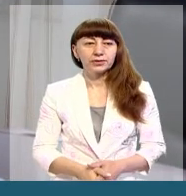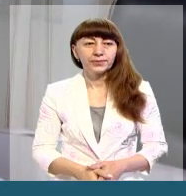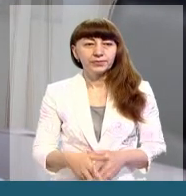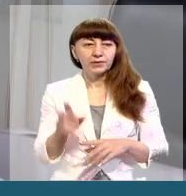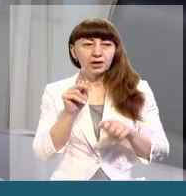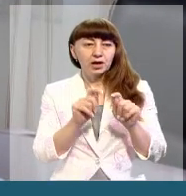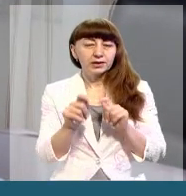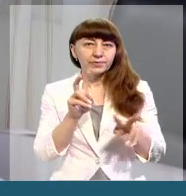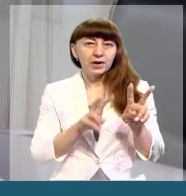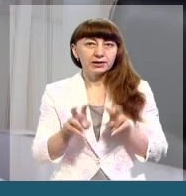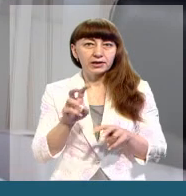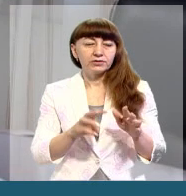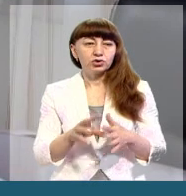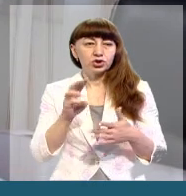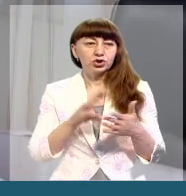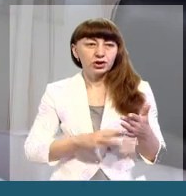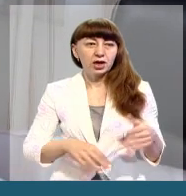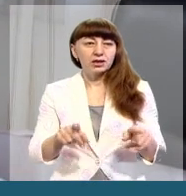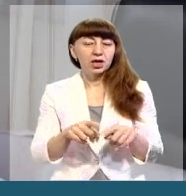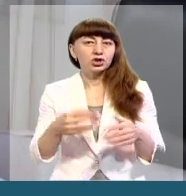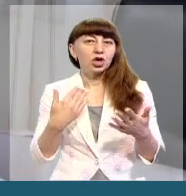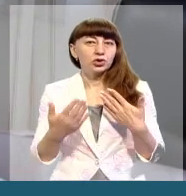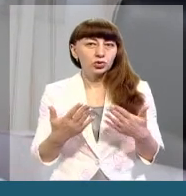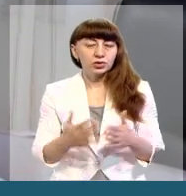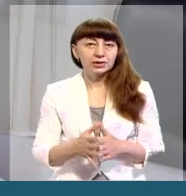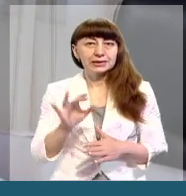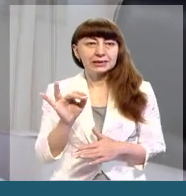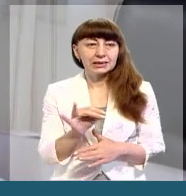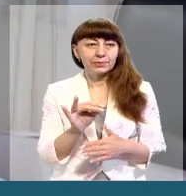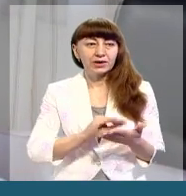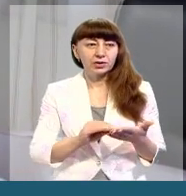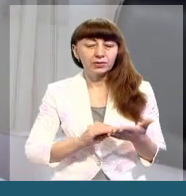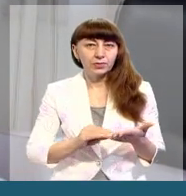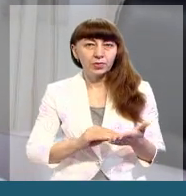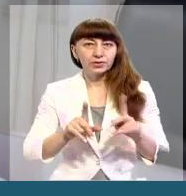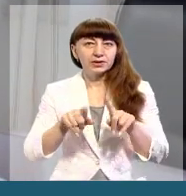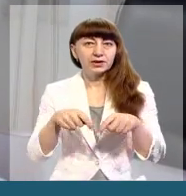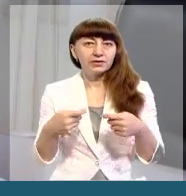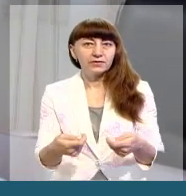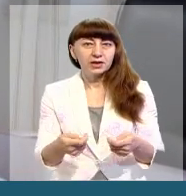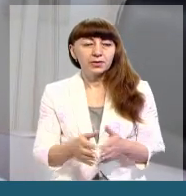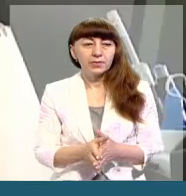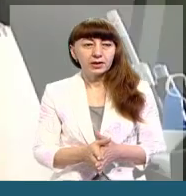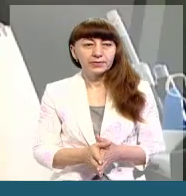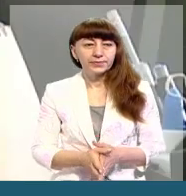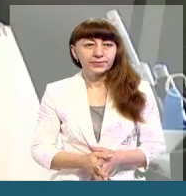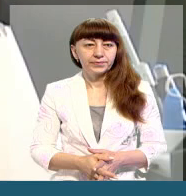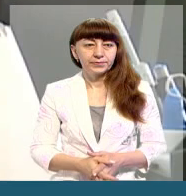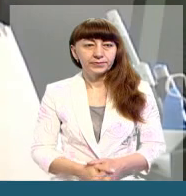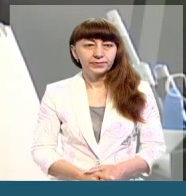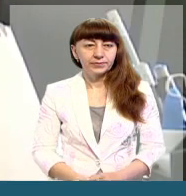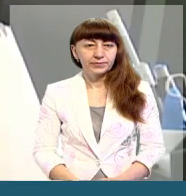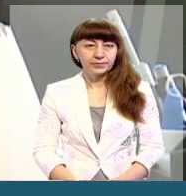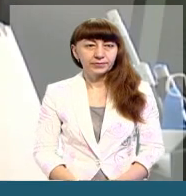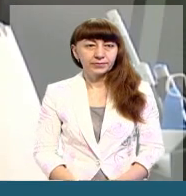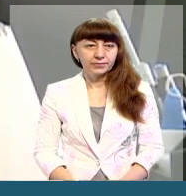лауазымды тұлғалардың берген ұйғарымдары, оның ішінде полиция және әкімшілік айыппұл салатын органдарда жатады. Сот